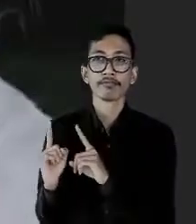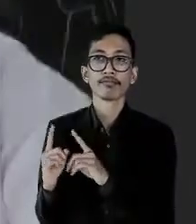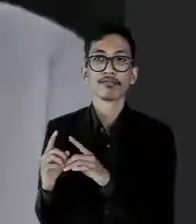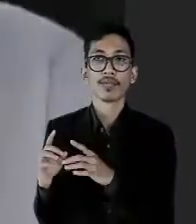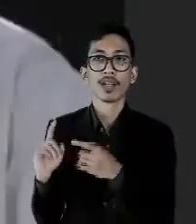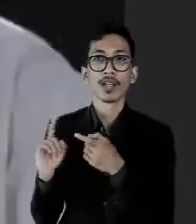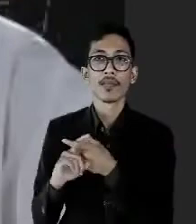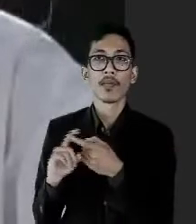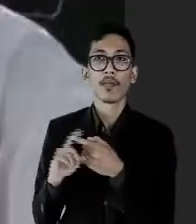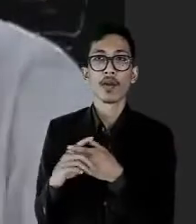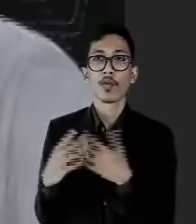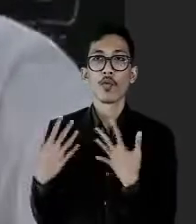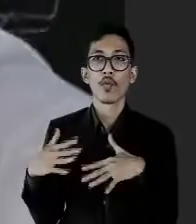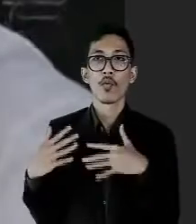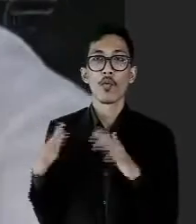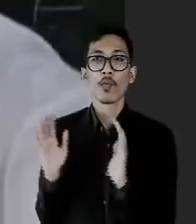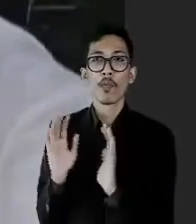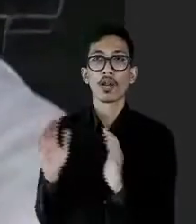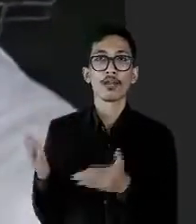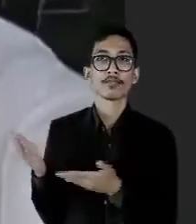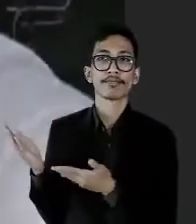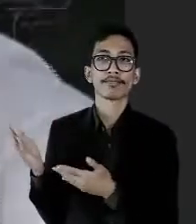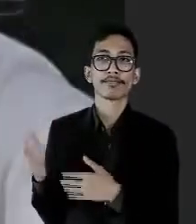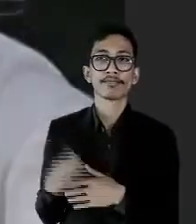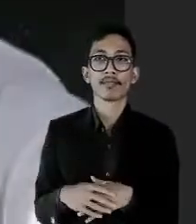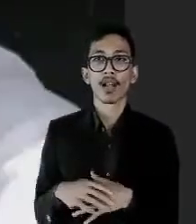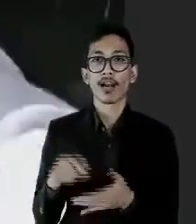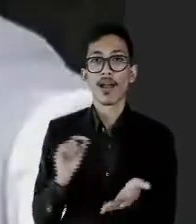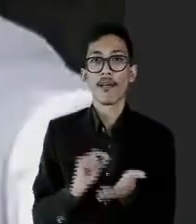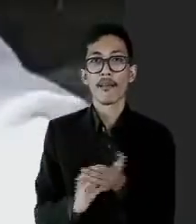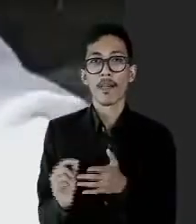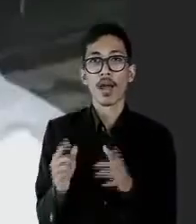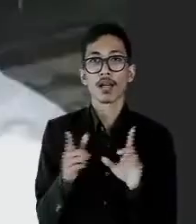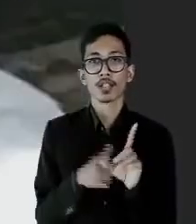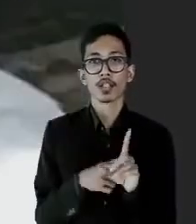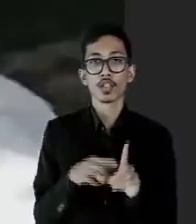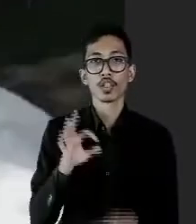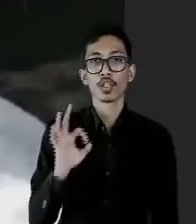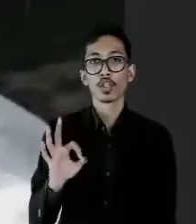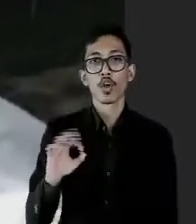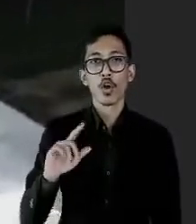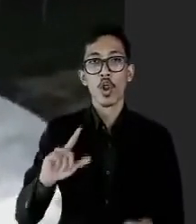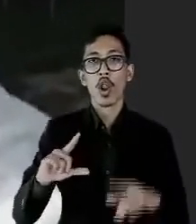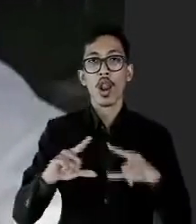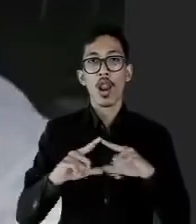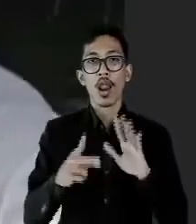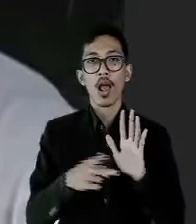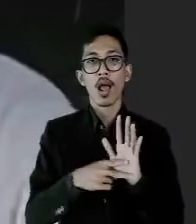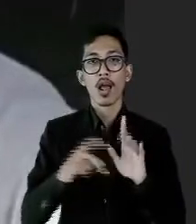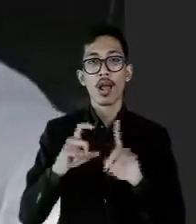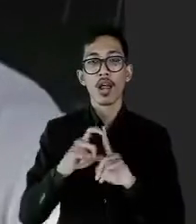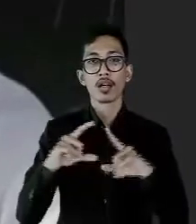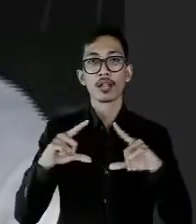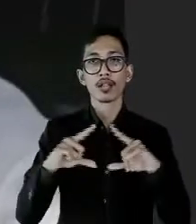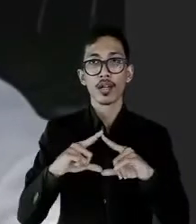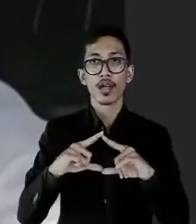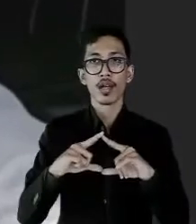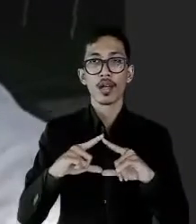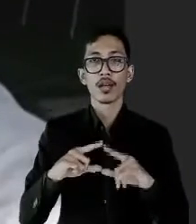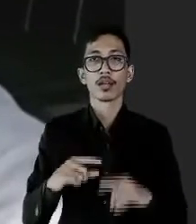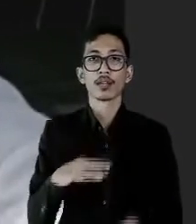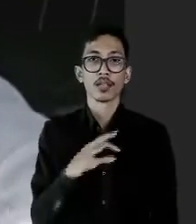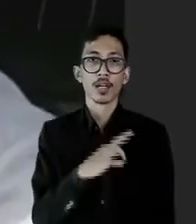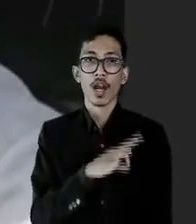saudara banyak di Papua Pak. Halo, ini dengan Yolanda, halo Yolanda. Halo, perkenalkan nama saya Yolanda Toam.